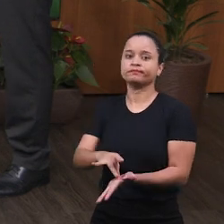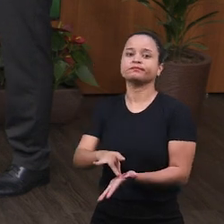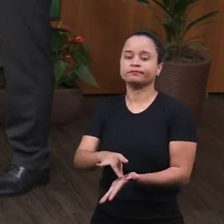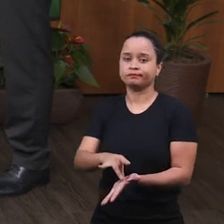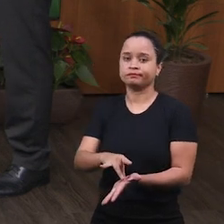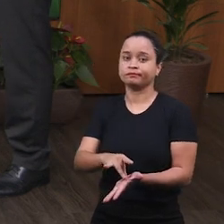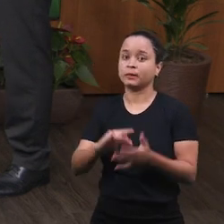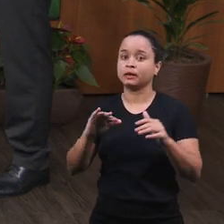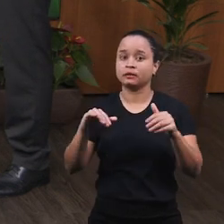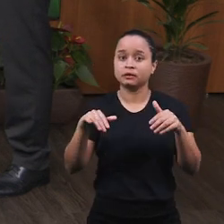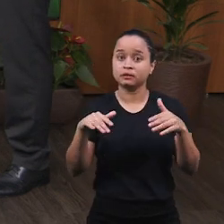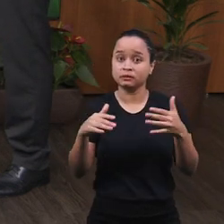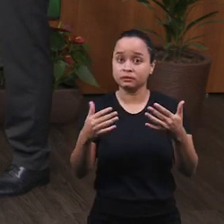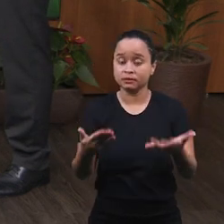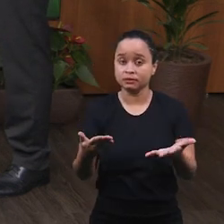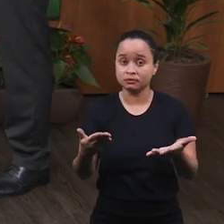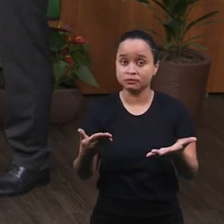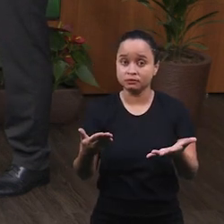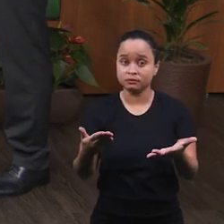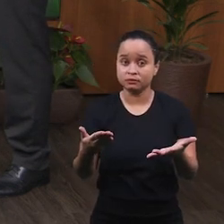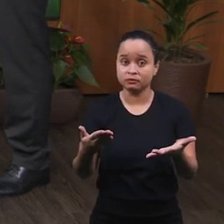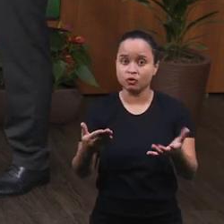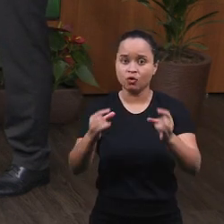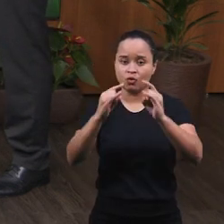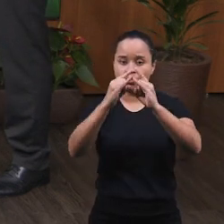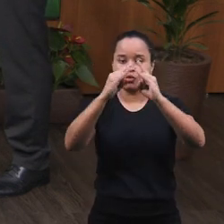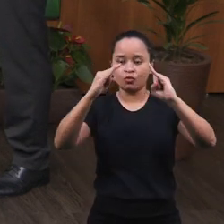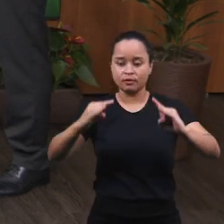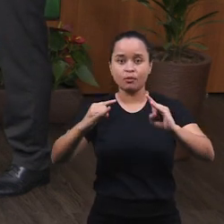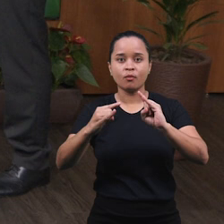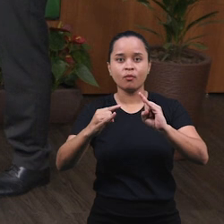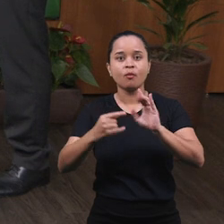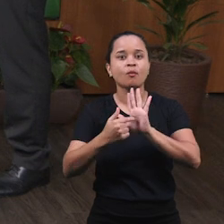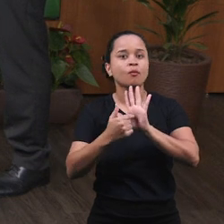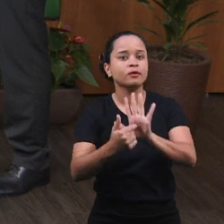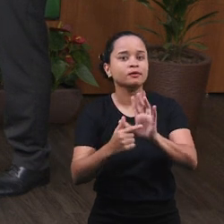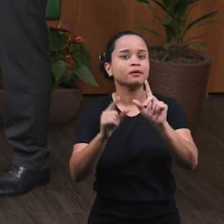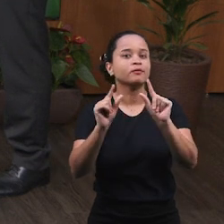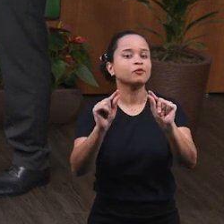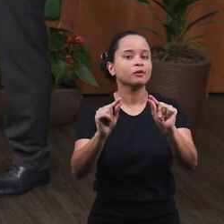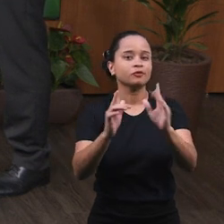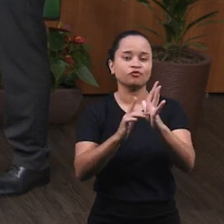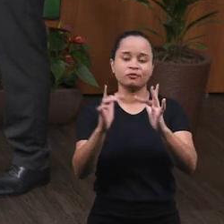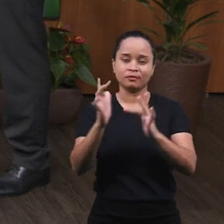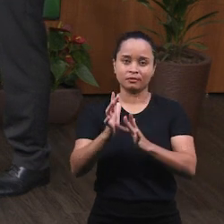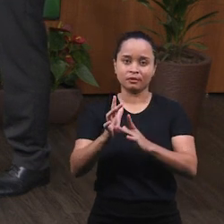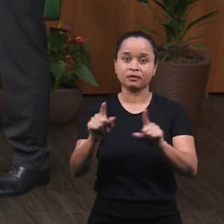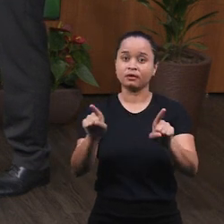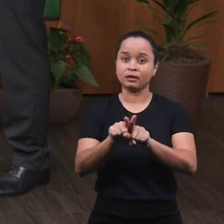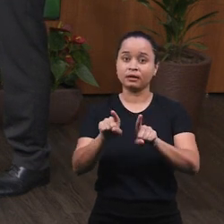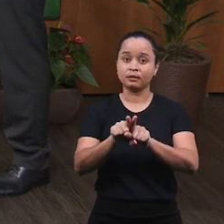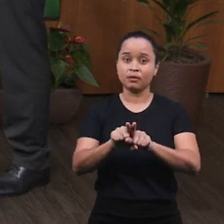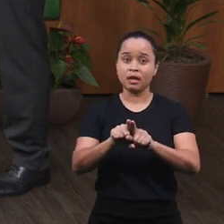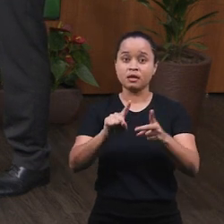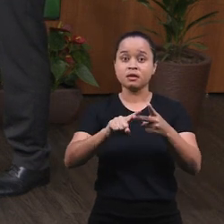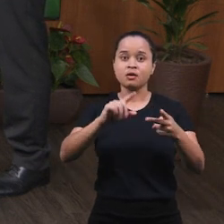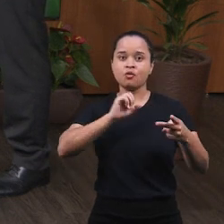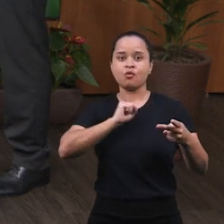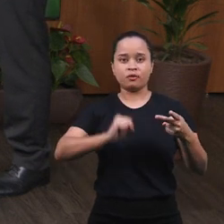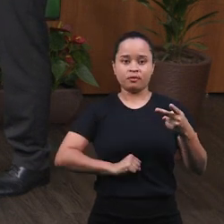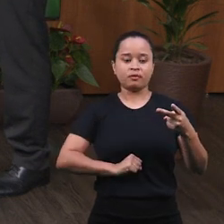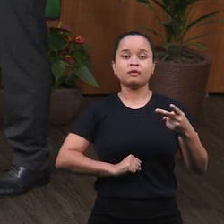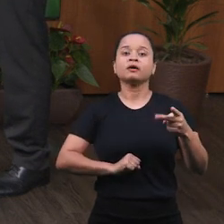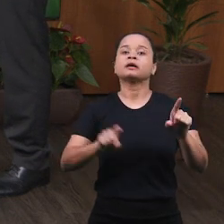Donc le temple pointait vers Jésus et le sacrificateur